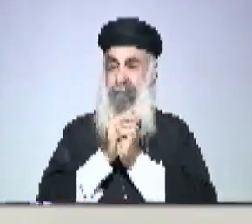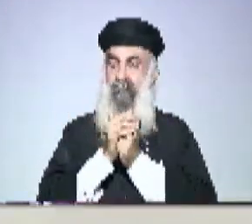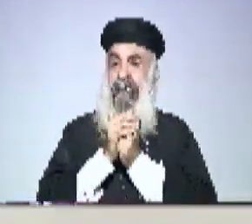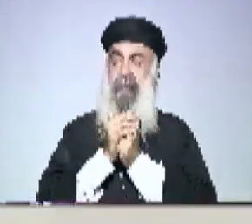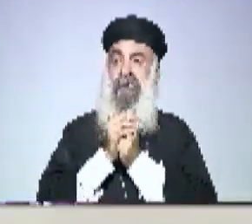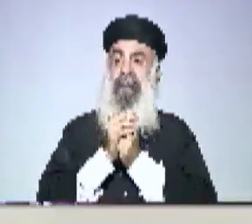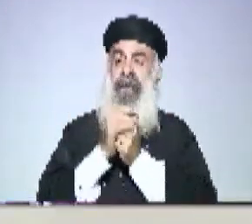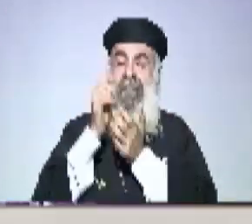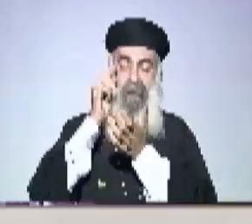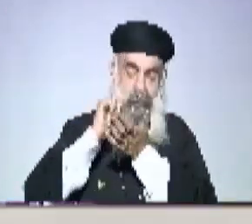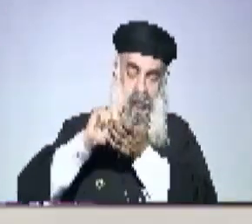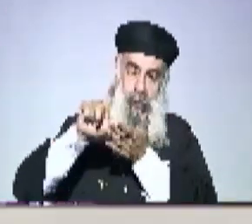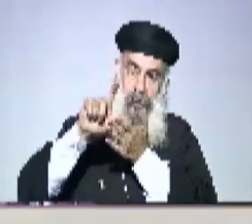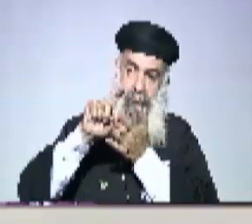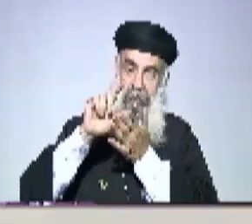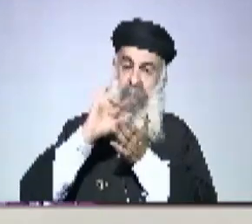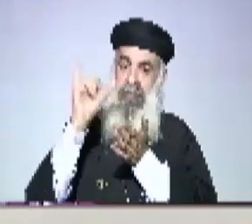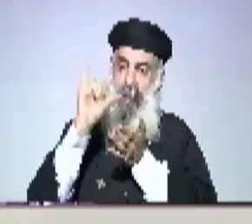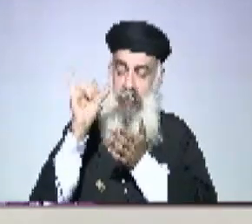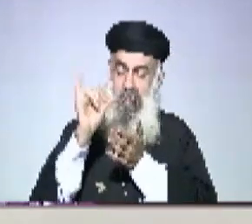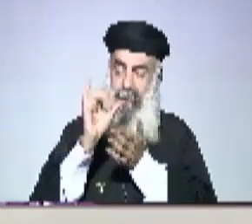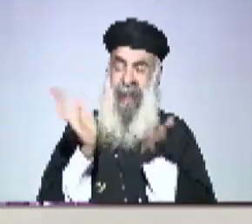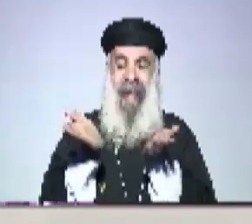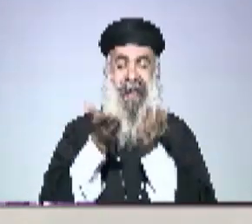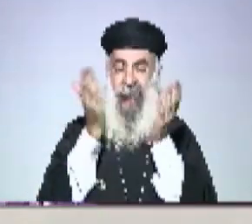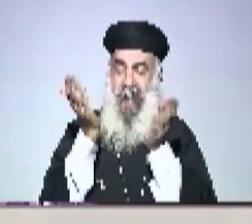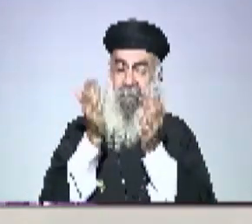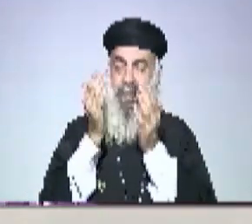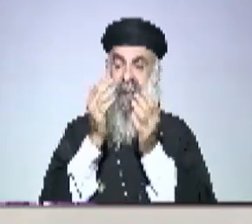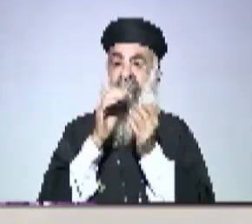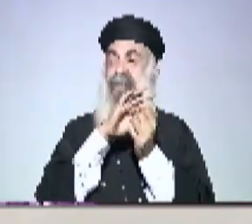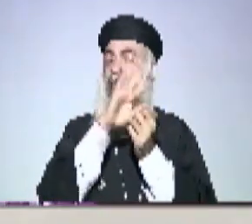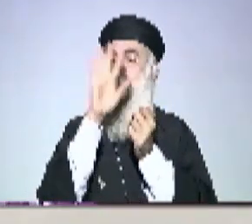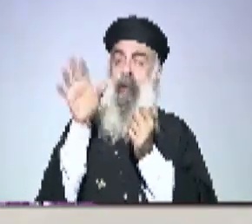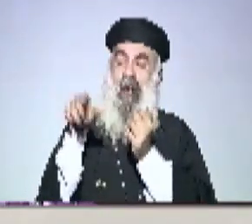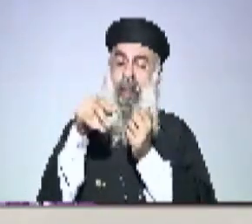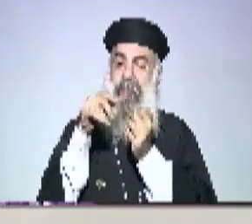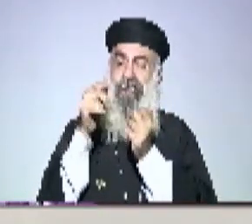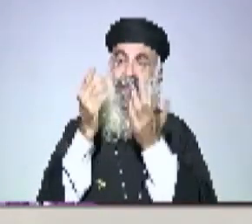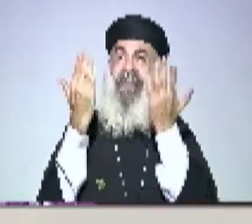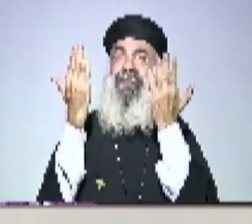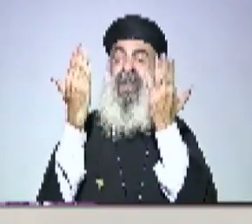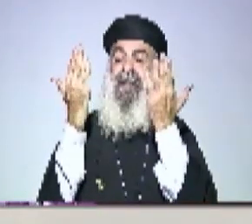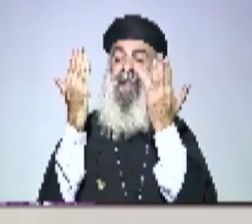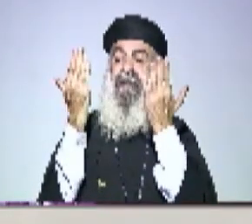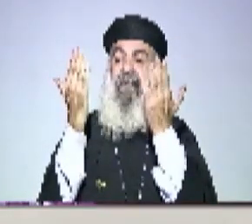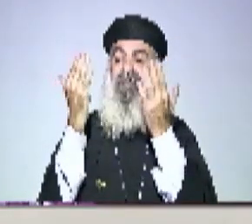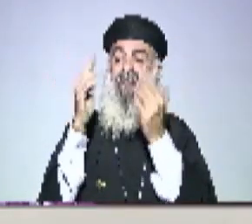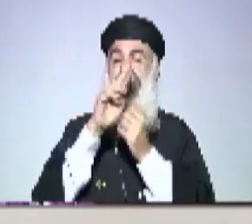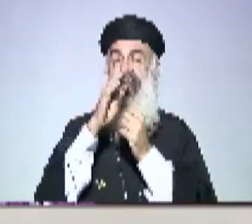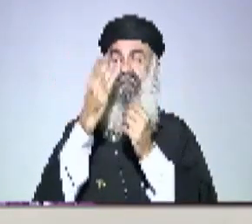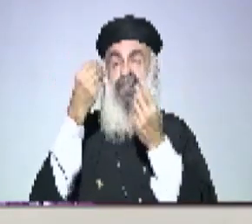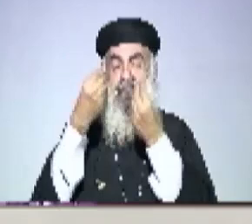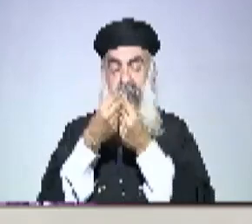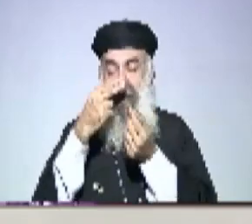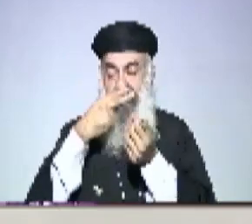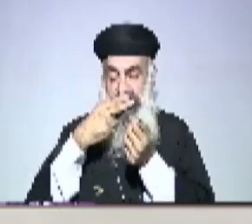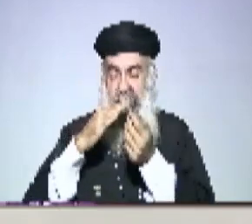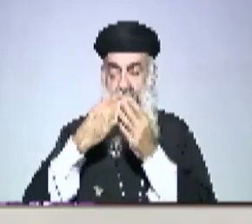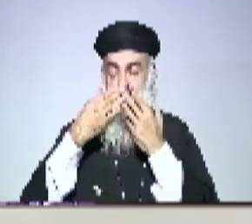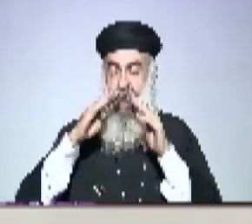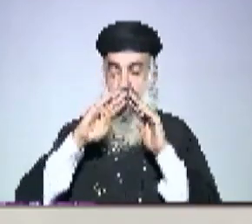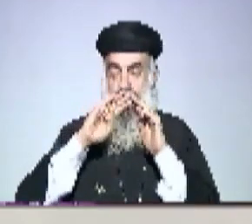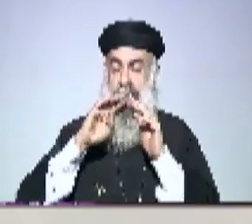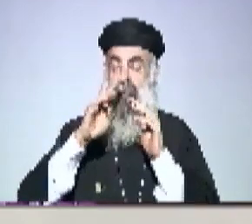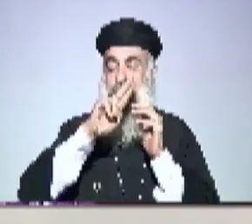بولس لا تهتموا بشيء ب في كل شيء بالصلاه والدعاء مع الشكر لتعلم